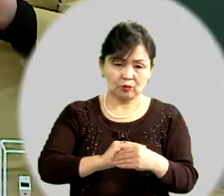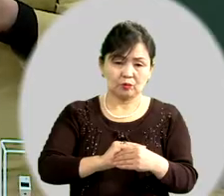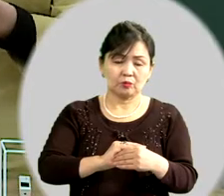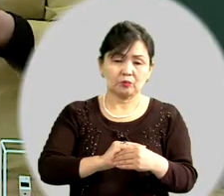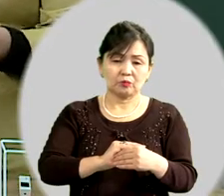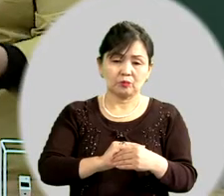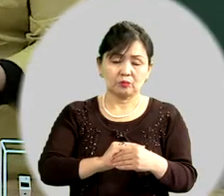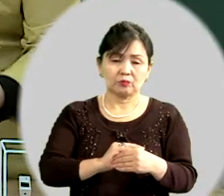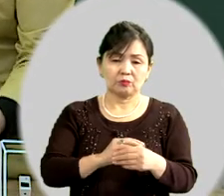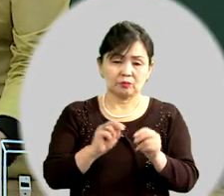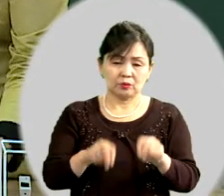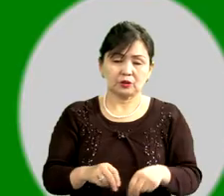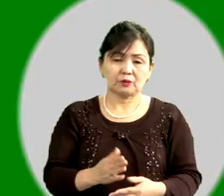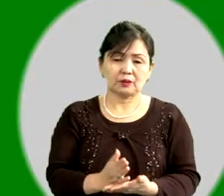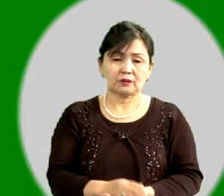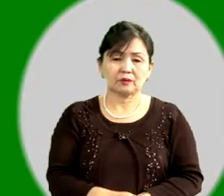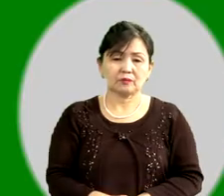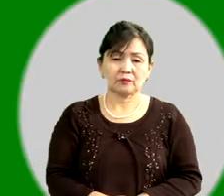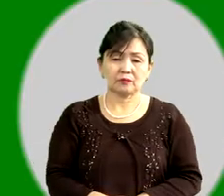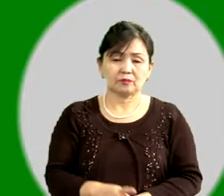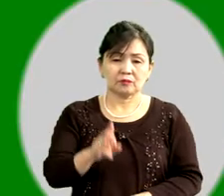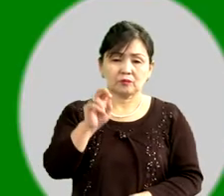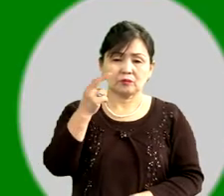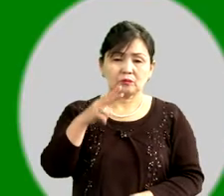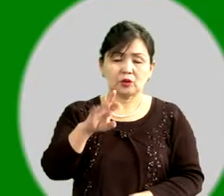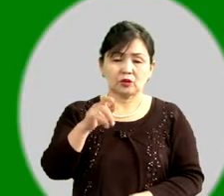кубыг бүтээдэг байх нэ. Бодлого 1.